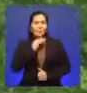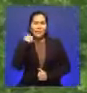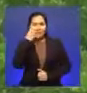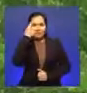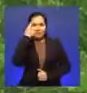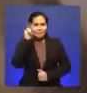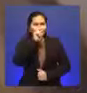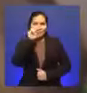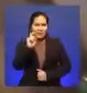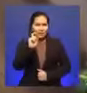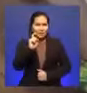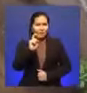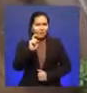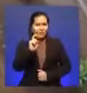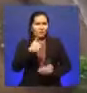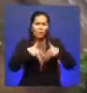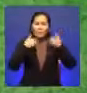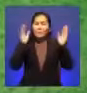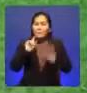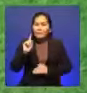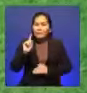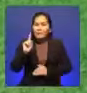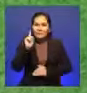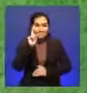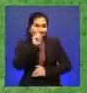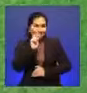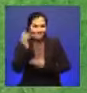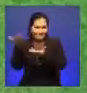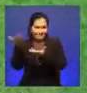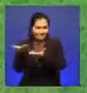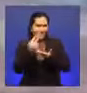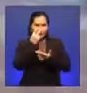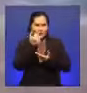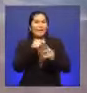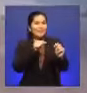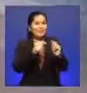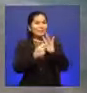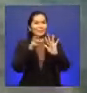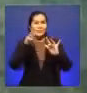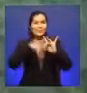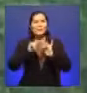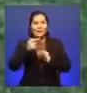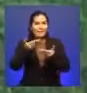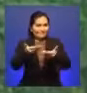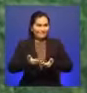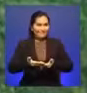ยว่าหน้าตาของความสุขเป็นอย่างไรก็มาดูได้ที่ตำบลแหวงแห่งนี้ครับ